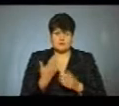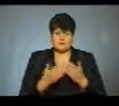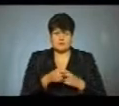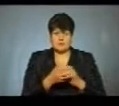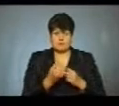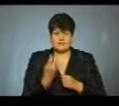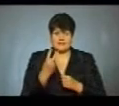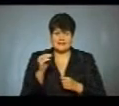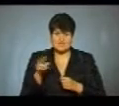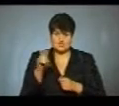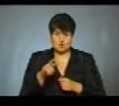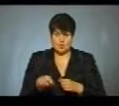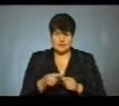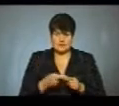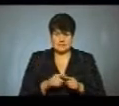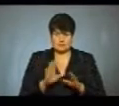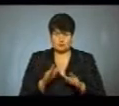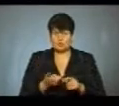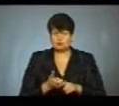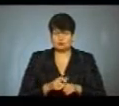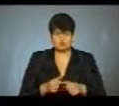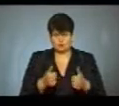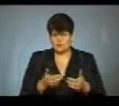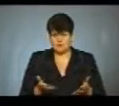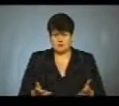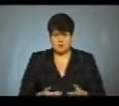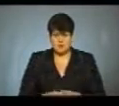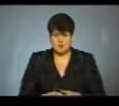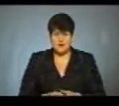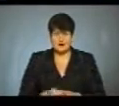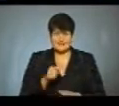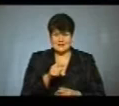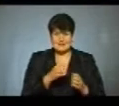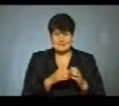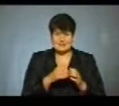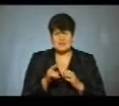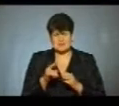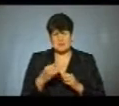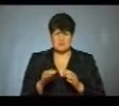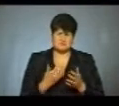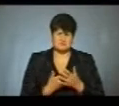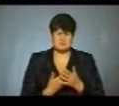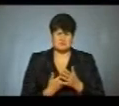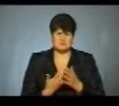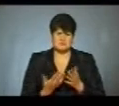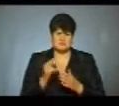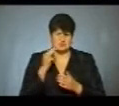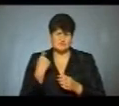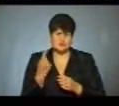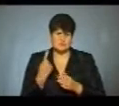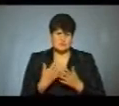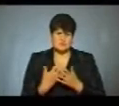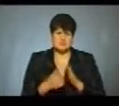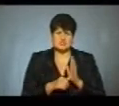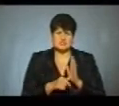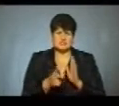якщо вона получить 2000 доларів, це буде дуже добре. А на її середній пай складає на Чернігівщині коло